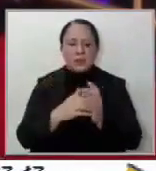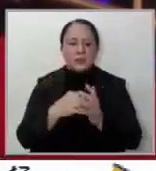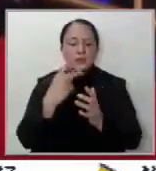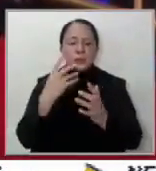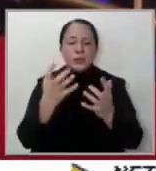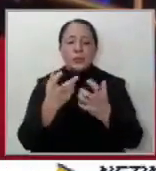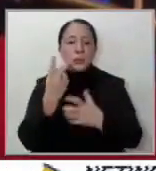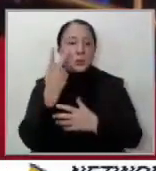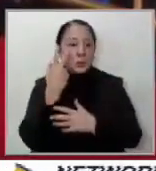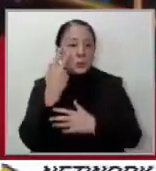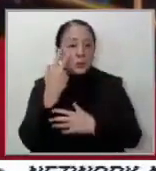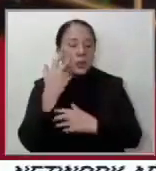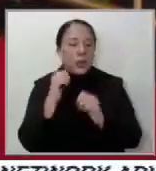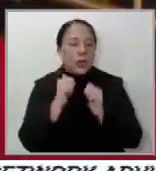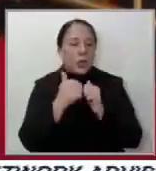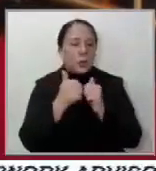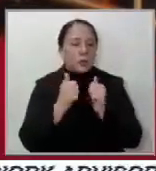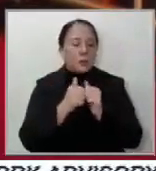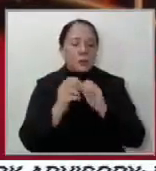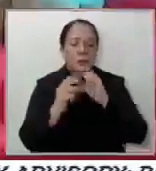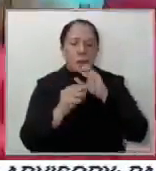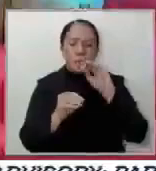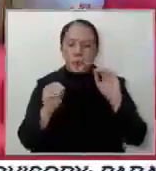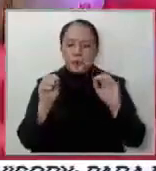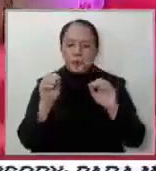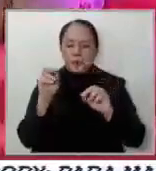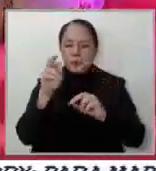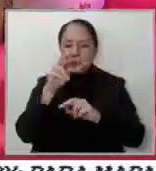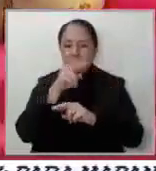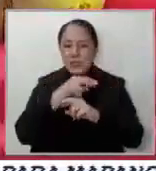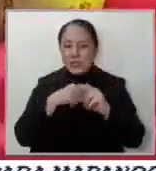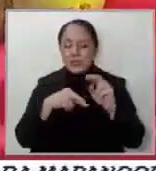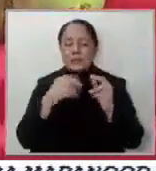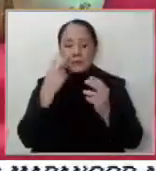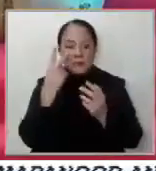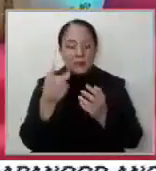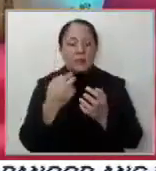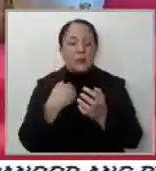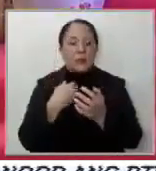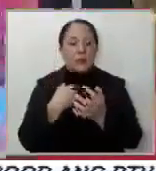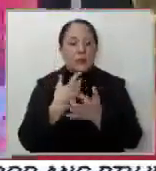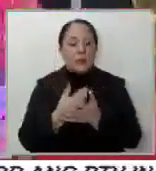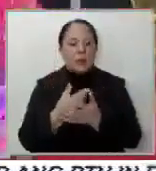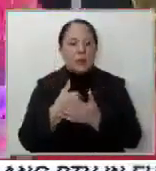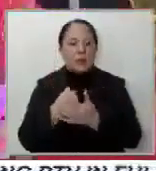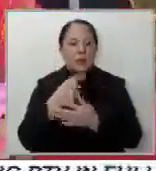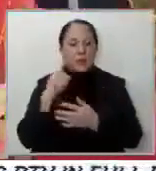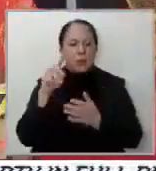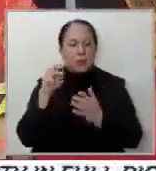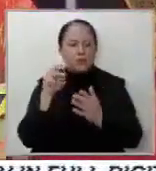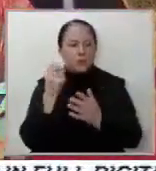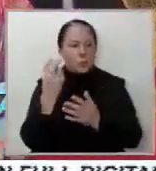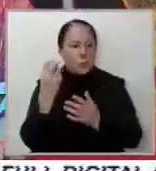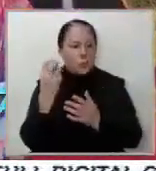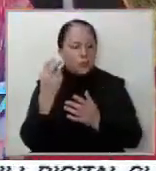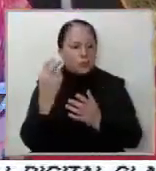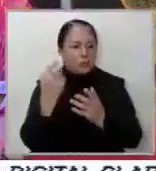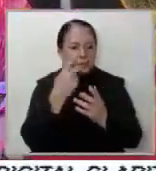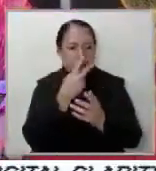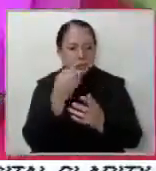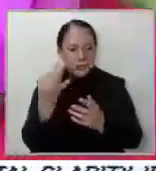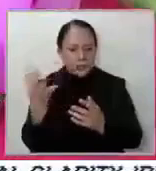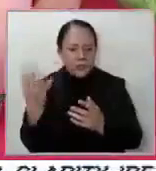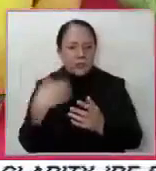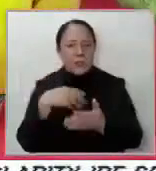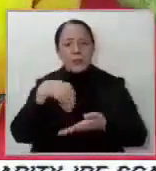looking at how we can recycle these and we're going to go a step further. Agaw eksena na rin ang isang dosenang upcycled bags na kalaunan ay ipapamahagi